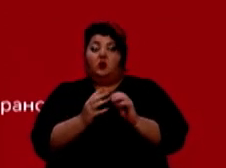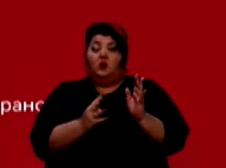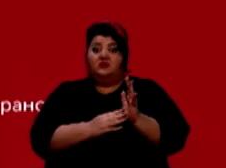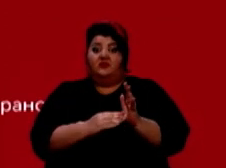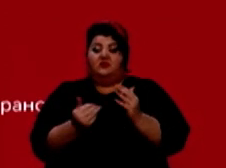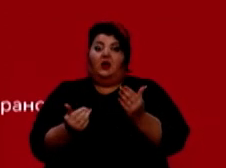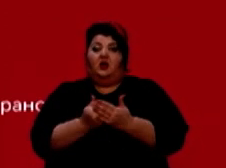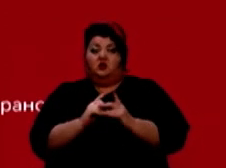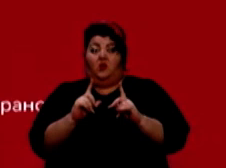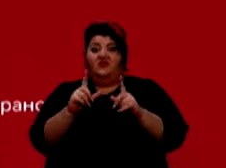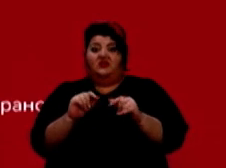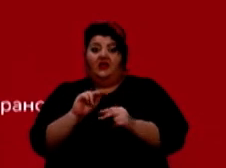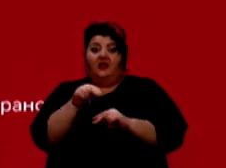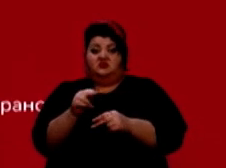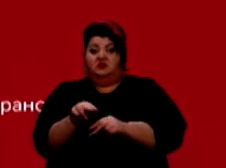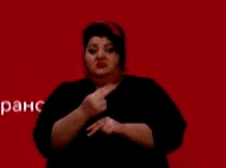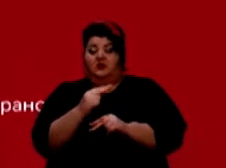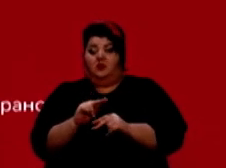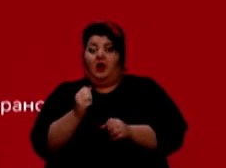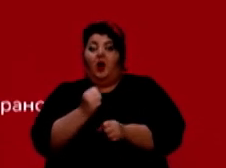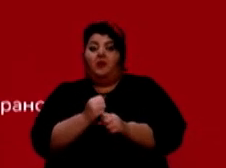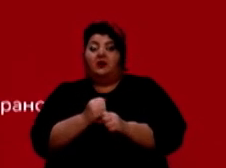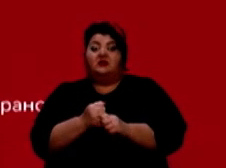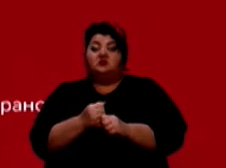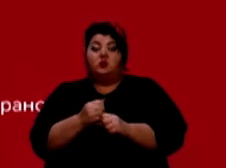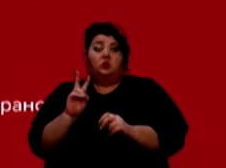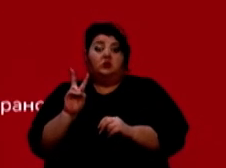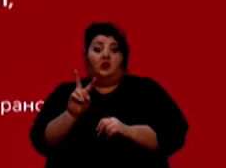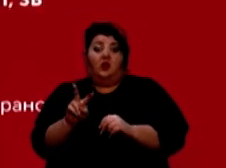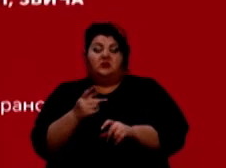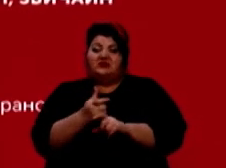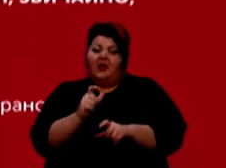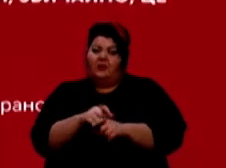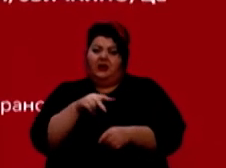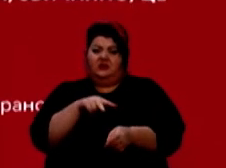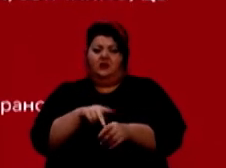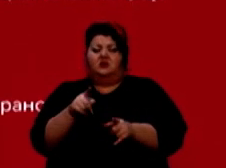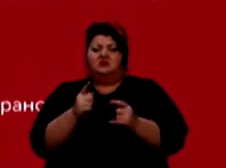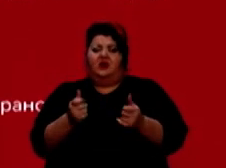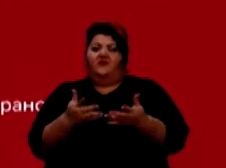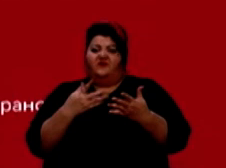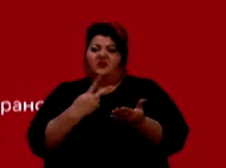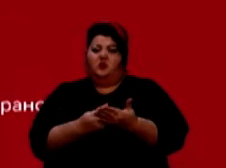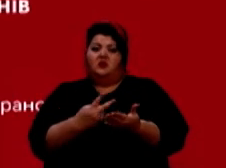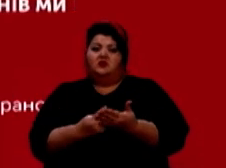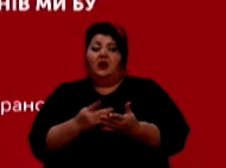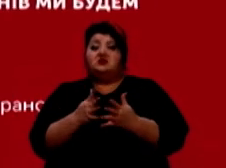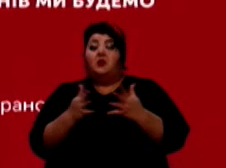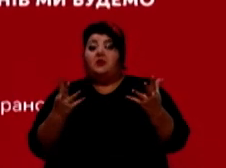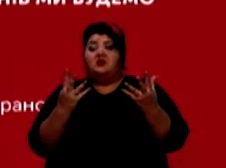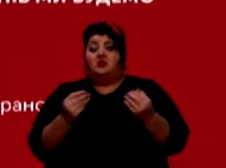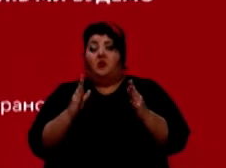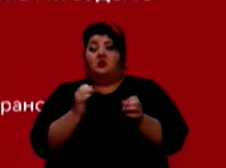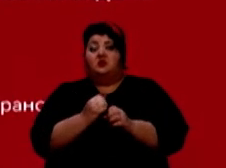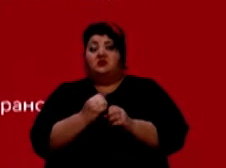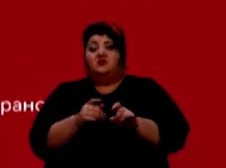через пневмосистему. Тому що працюють машини у перенавантаженому режимі. І, звичайно, це відображається. Чим більше днів ми будемо працювати